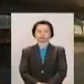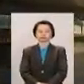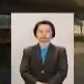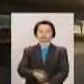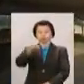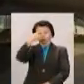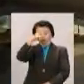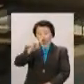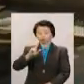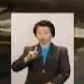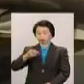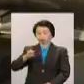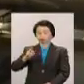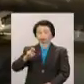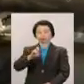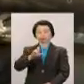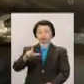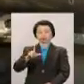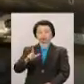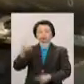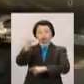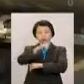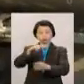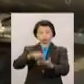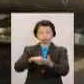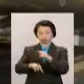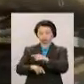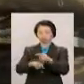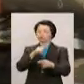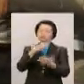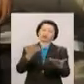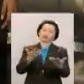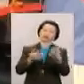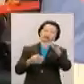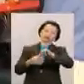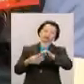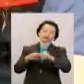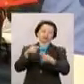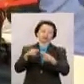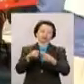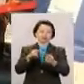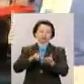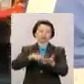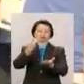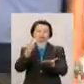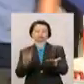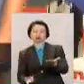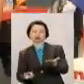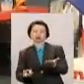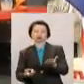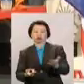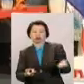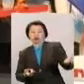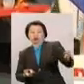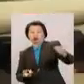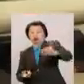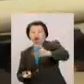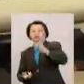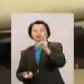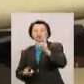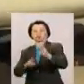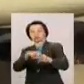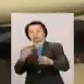Bagi Khairul Nizam Muhammad Afendi pula, aksi pada hari ini tidak memihak kepadanya apabila dia terjatuh di lencongan kedua